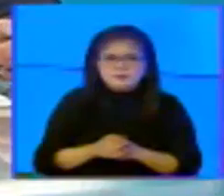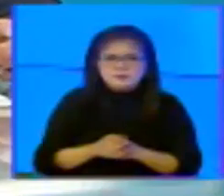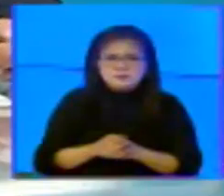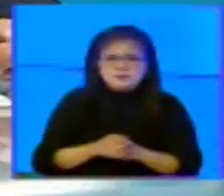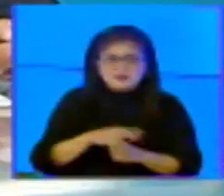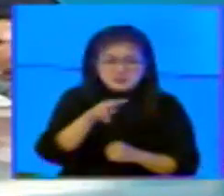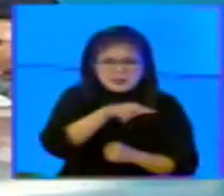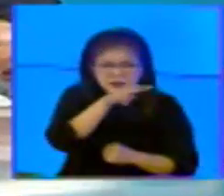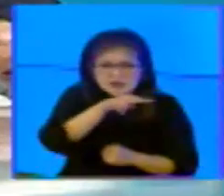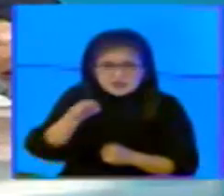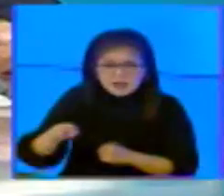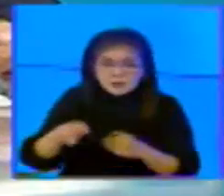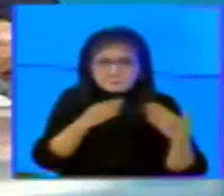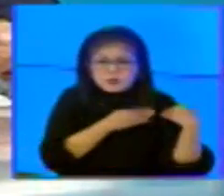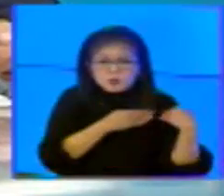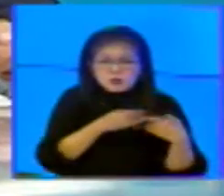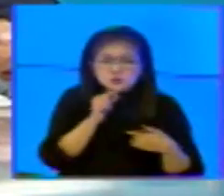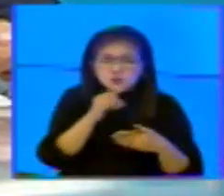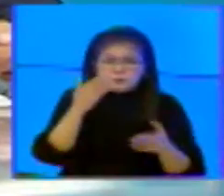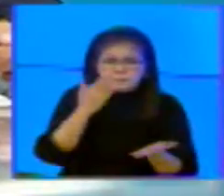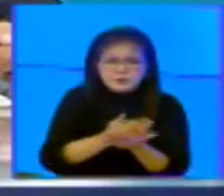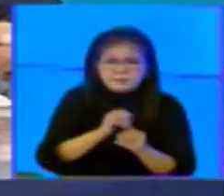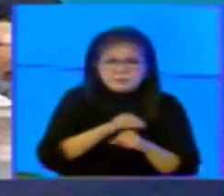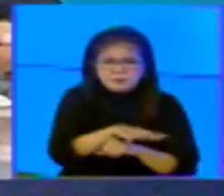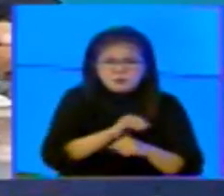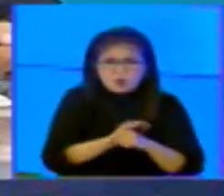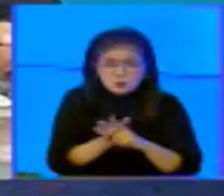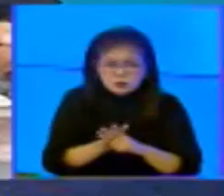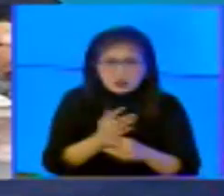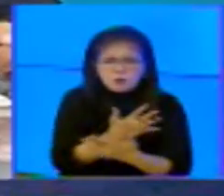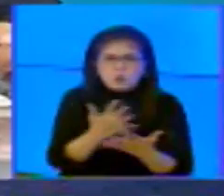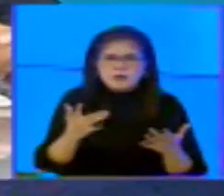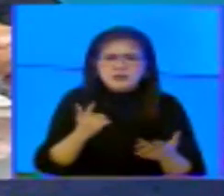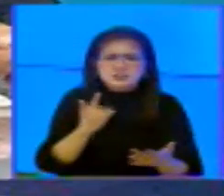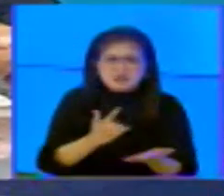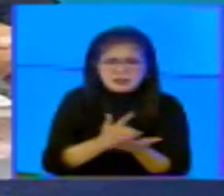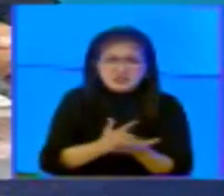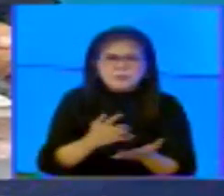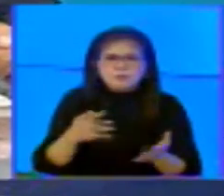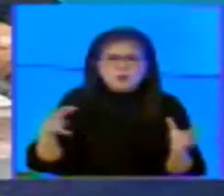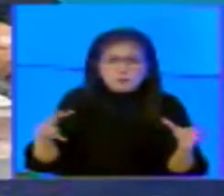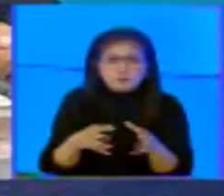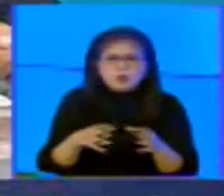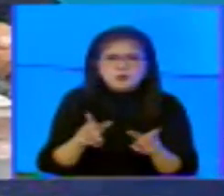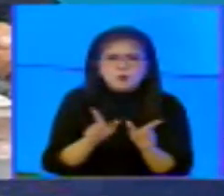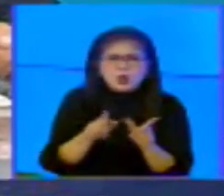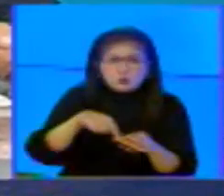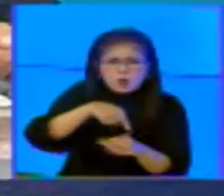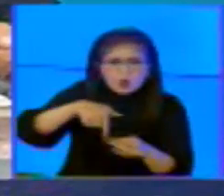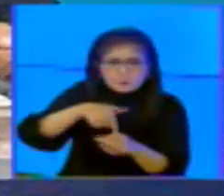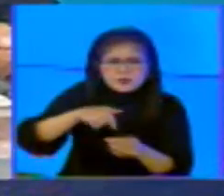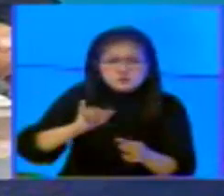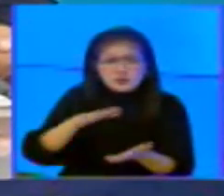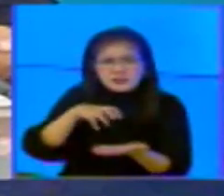Kerap dirazia petugas untuk memutus penyebaran virus corona, namun sejumlah warga tetap nekat berkumpul di warung kopi dan juga tempat makan. Bahkan